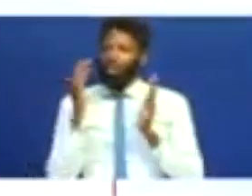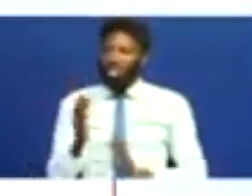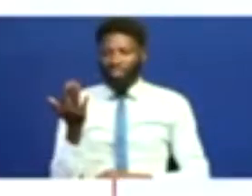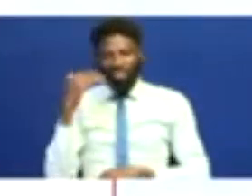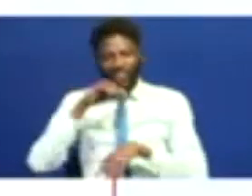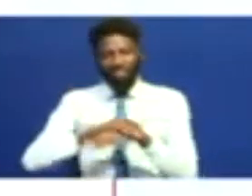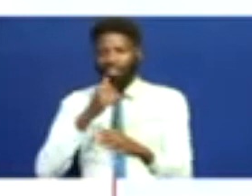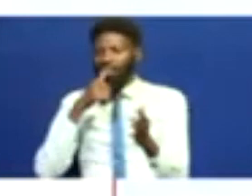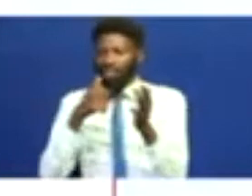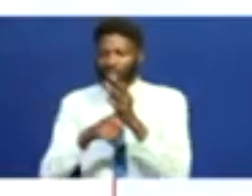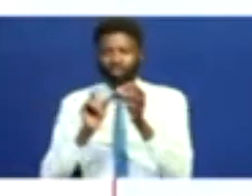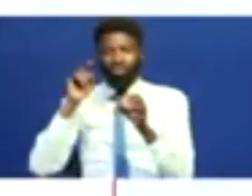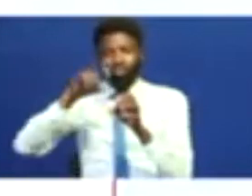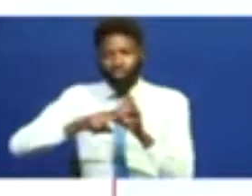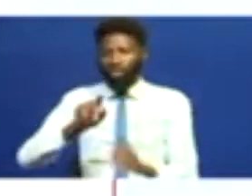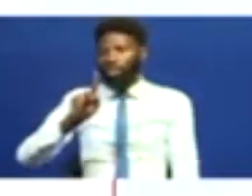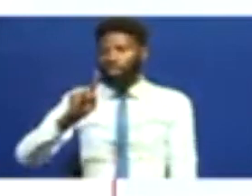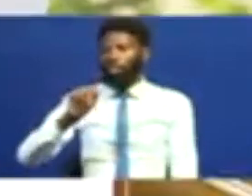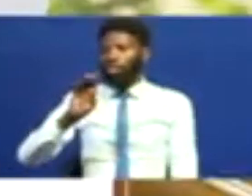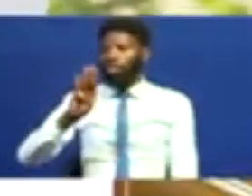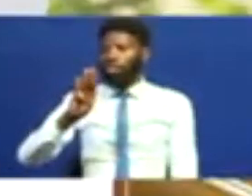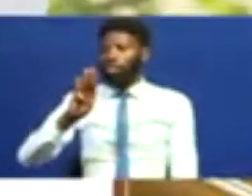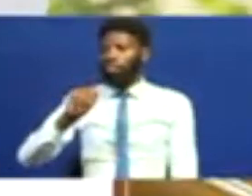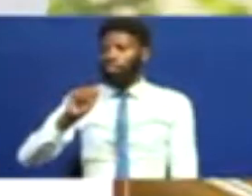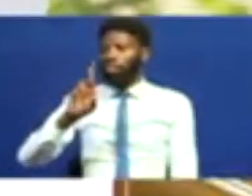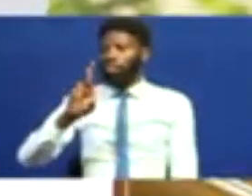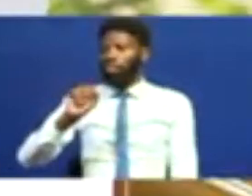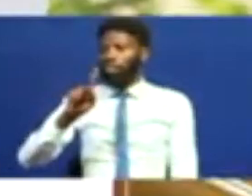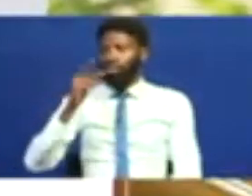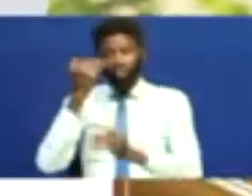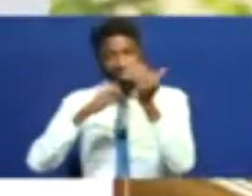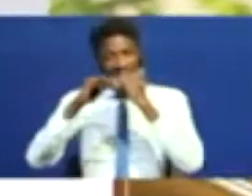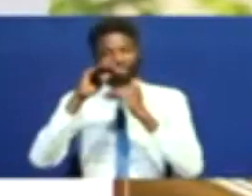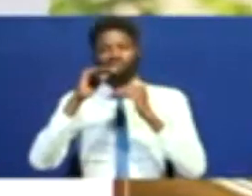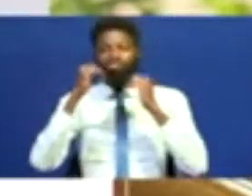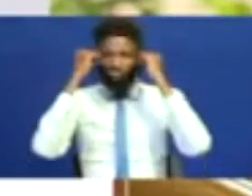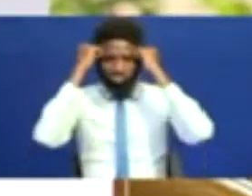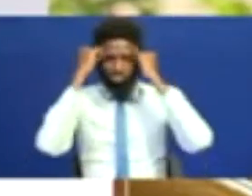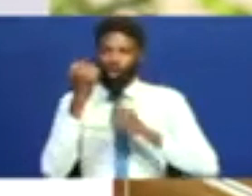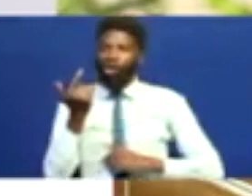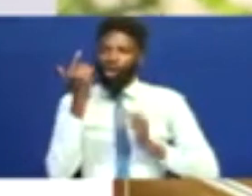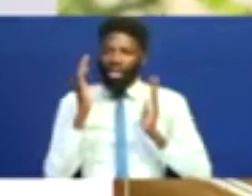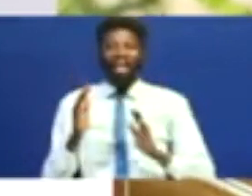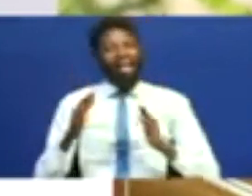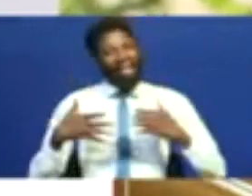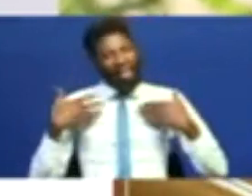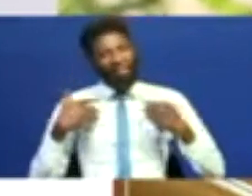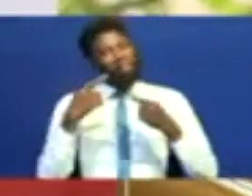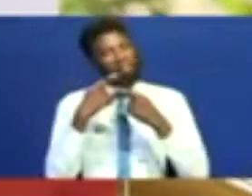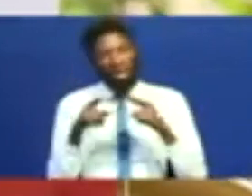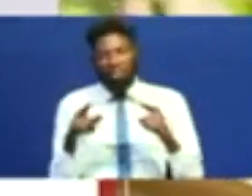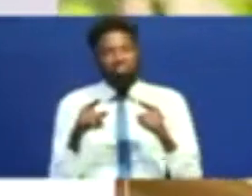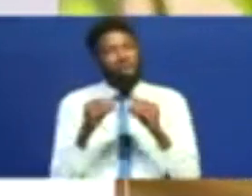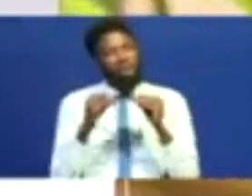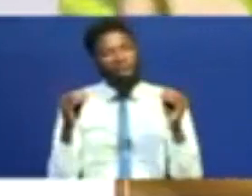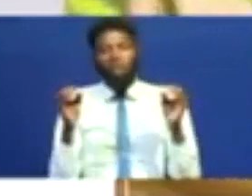cha Kabarak kusomea kozi ya wanasheria, alikuwa na furaha mpito mpito, lakini furaha hiyo haikudumu kutokana na